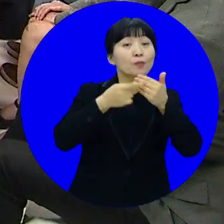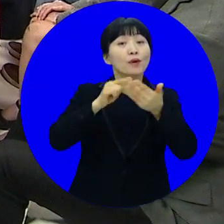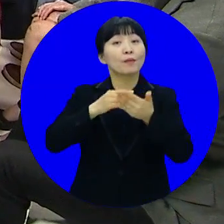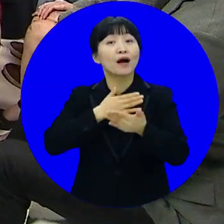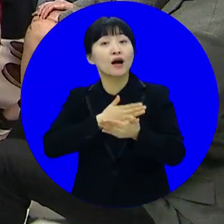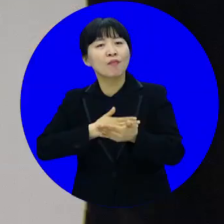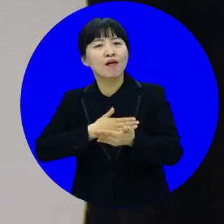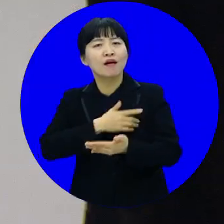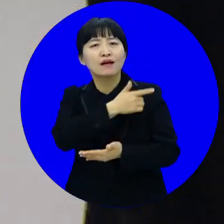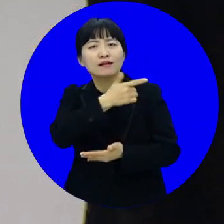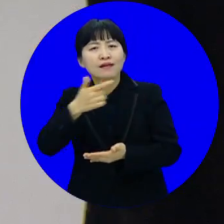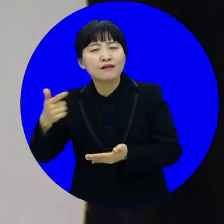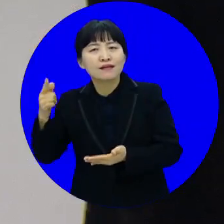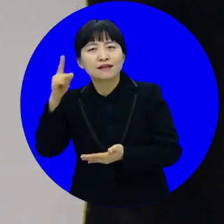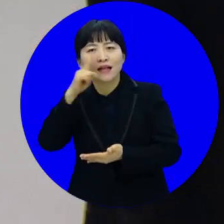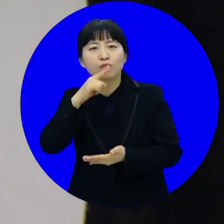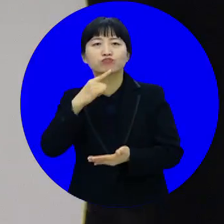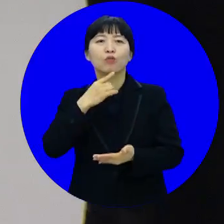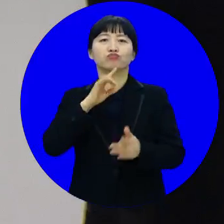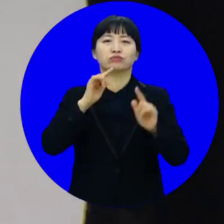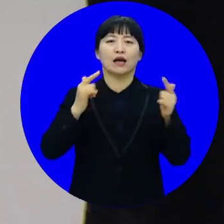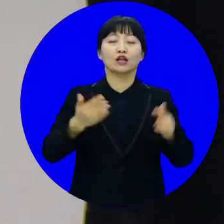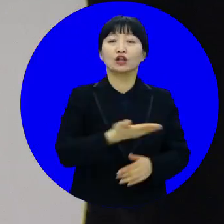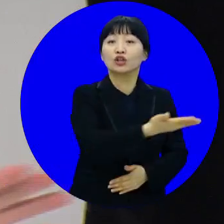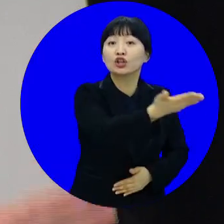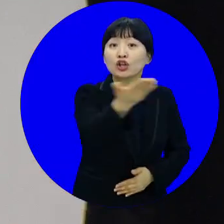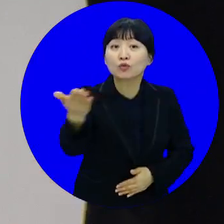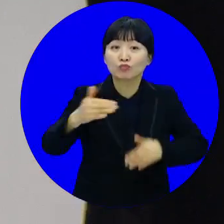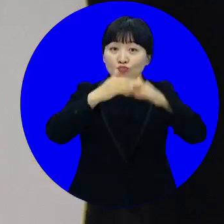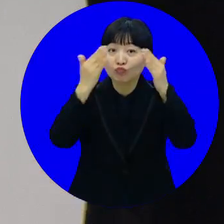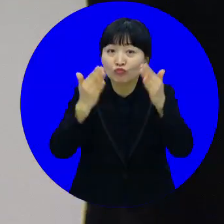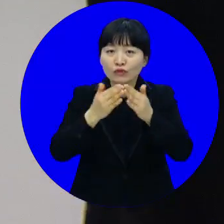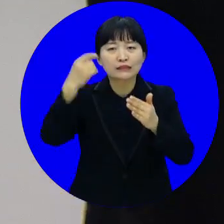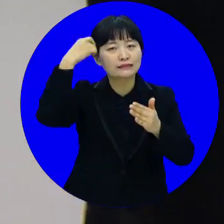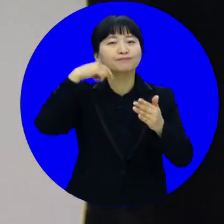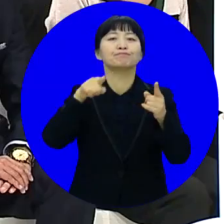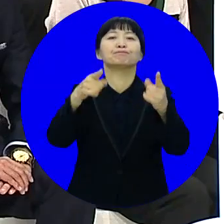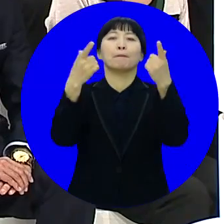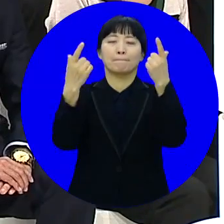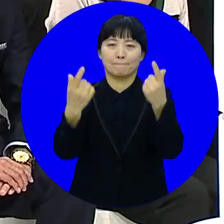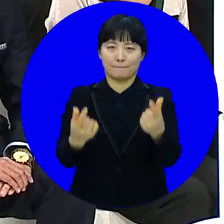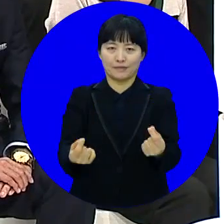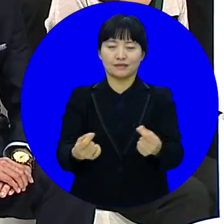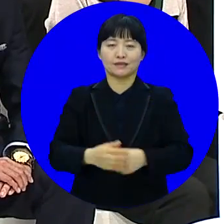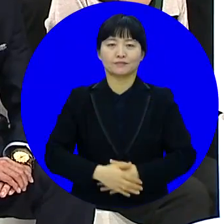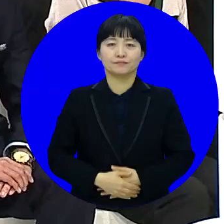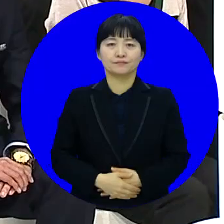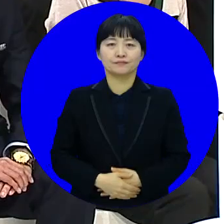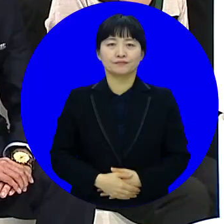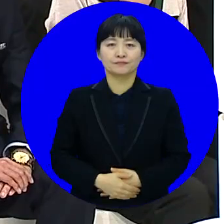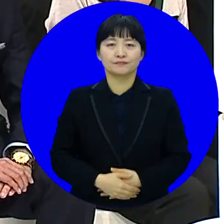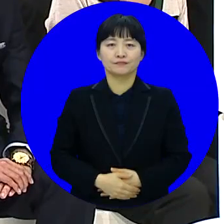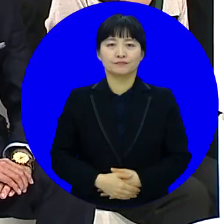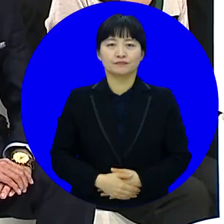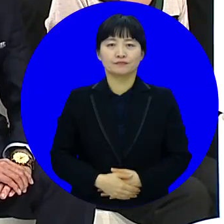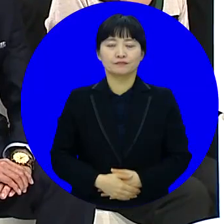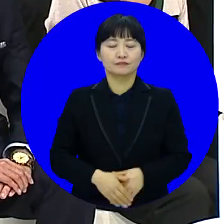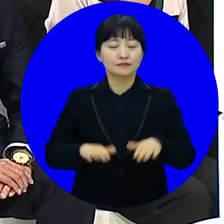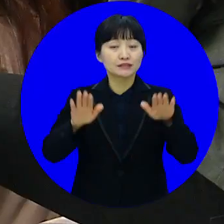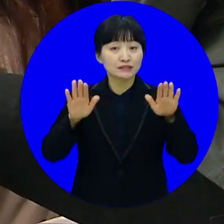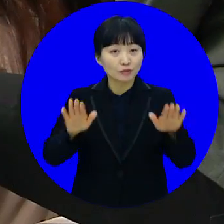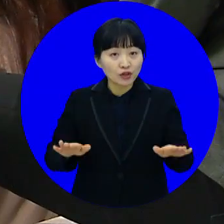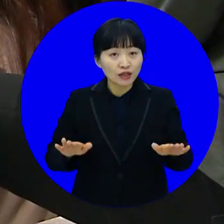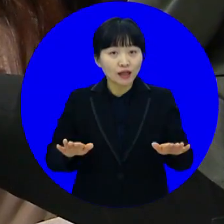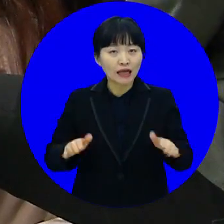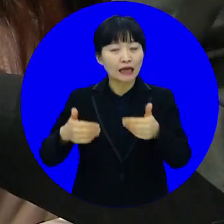면에서 얼마나 큰 영향을 끼치는지 저뿐 아니라 여기 계신 모든 분들이 느끼셨을 것 같습니다. 자, 이번에는